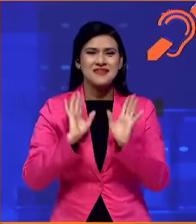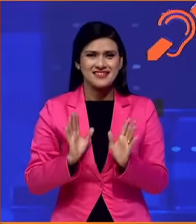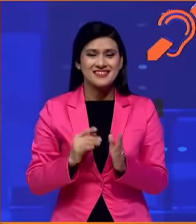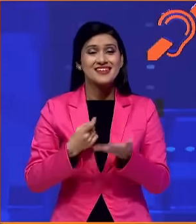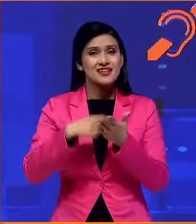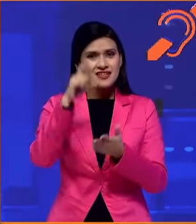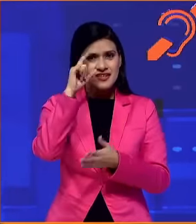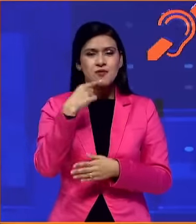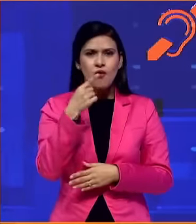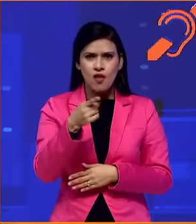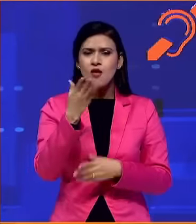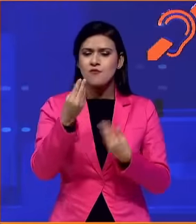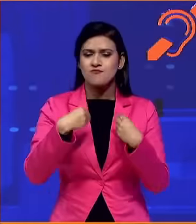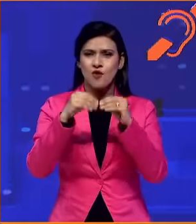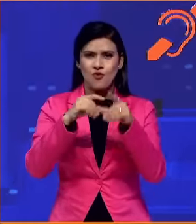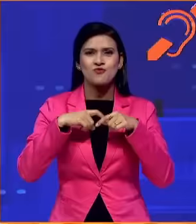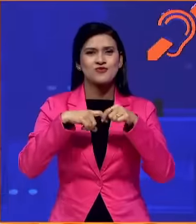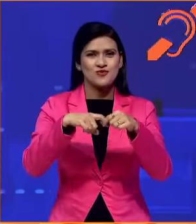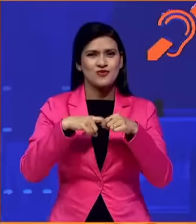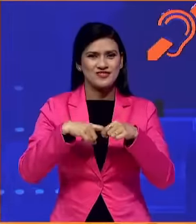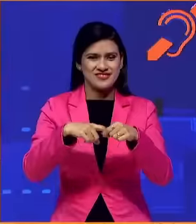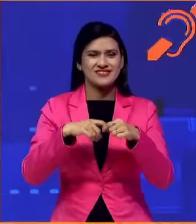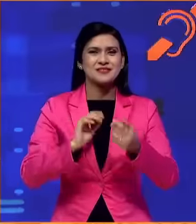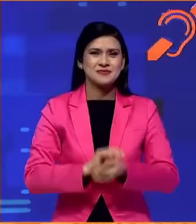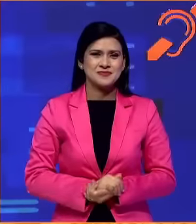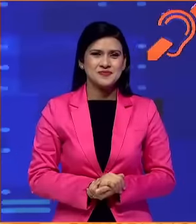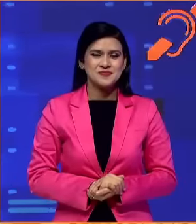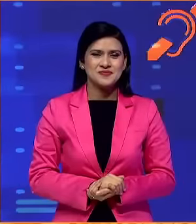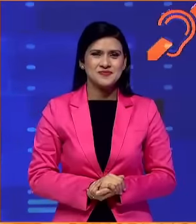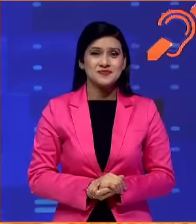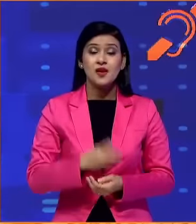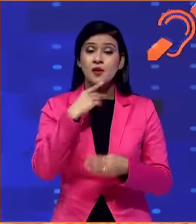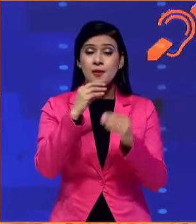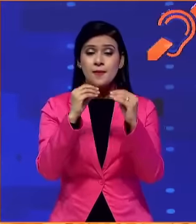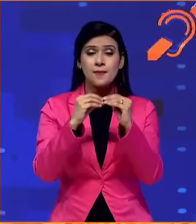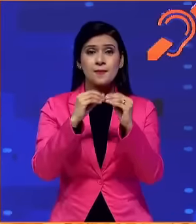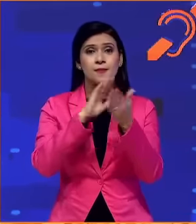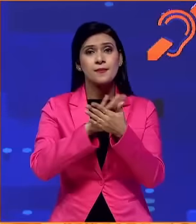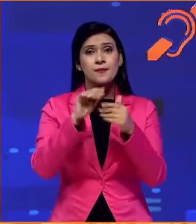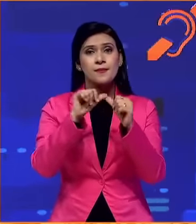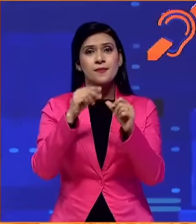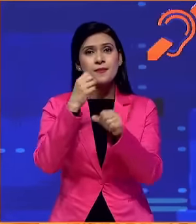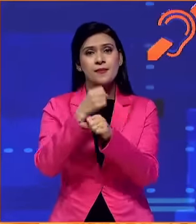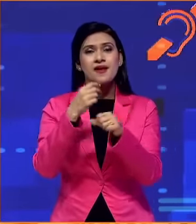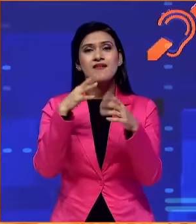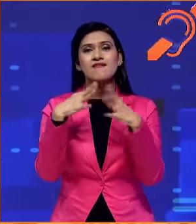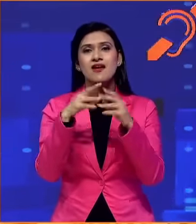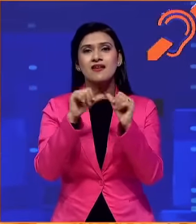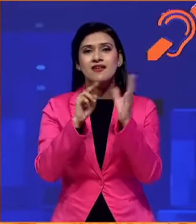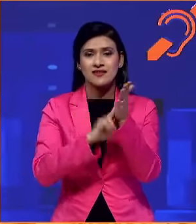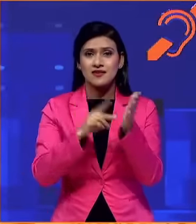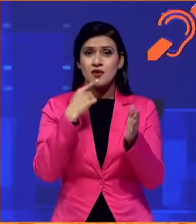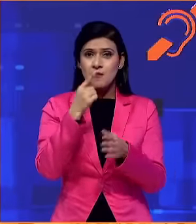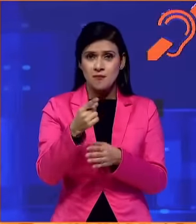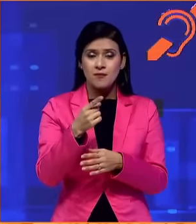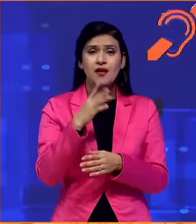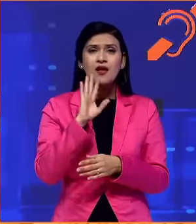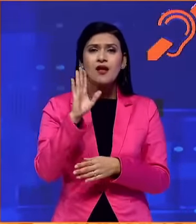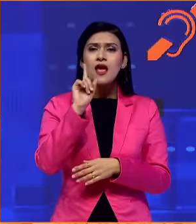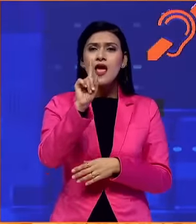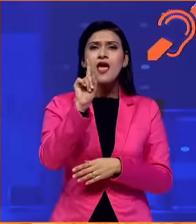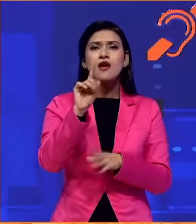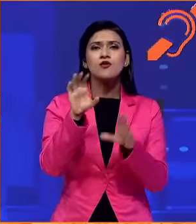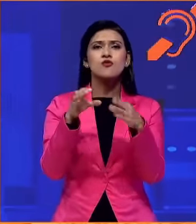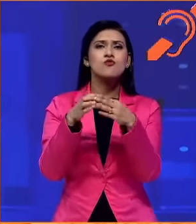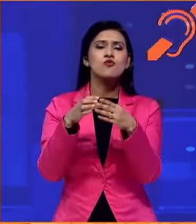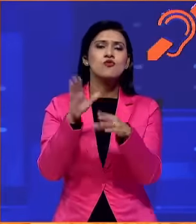'आपकीअदालत'मेंसचिनपायलटकेखिलाफलगेआरोपऔरसवाल ,औरआपकाएकऔरसवालहै। भगवंतमानमुख्यमंत्रीहैं.वह कहतेहैं,"एकसमयकांग्रेसहुआकरतीथी।" औरएककांग्रेसनेता